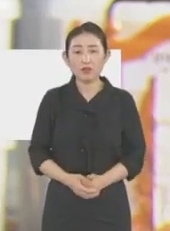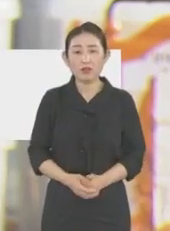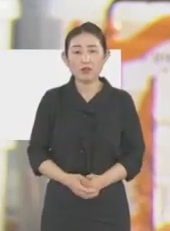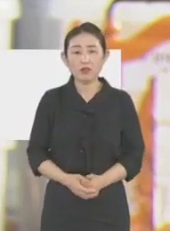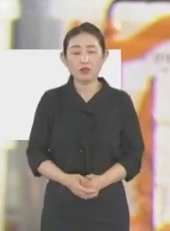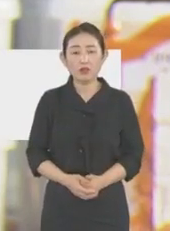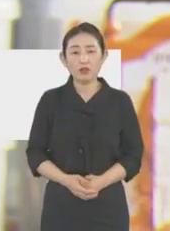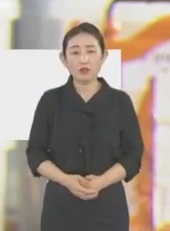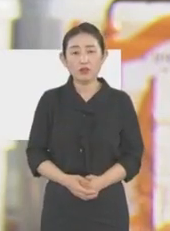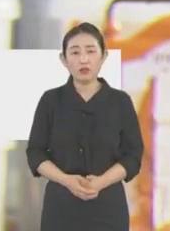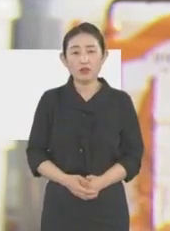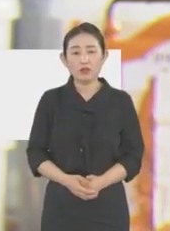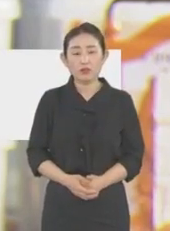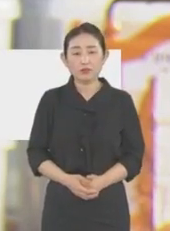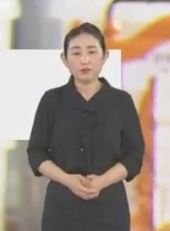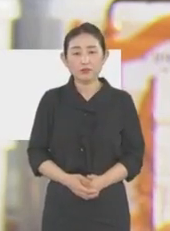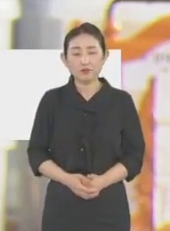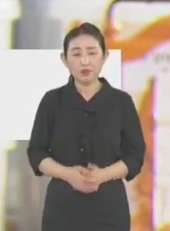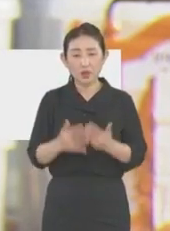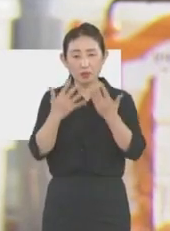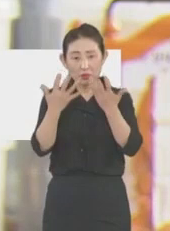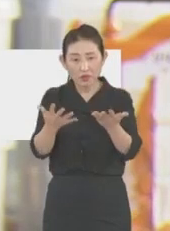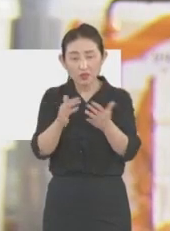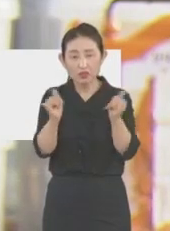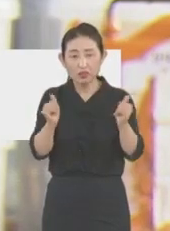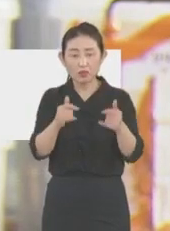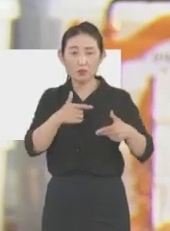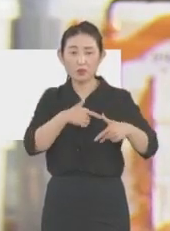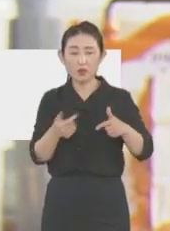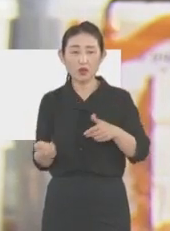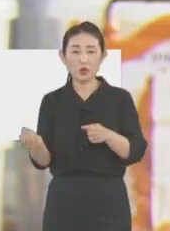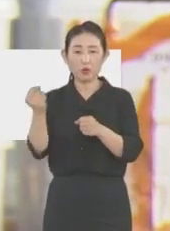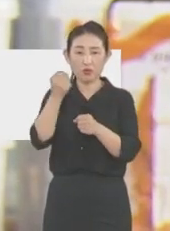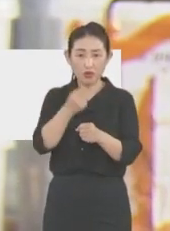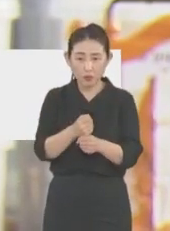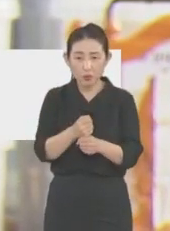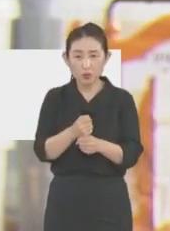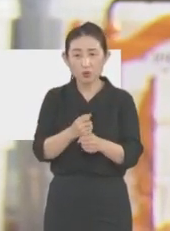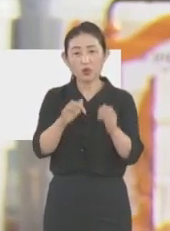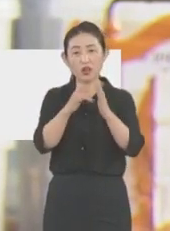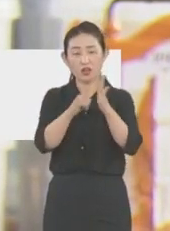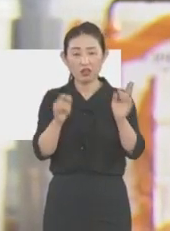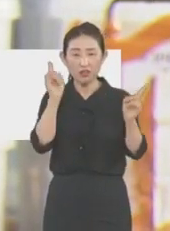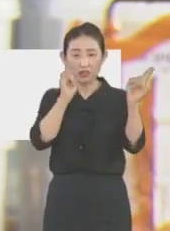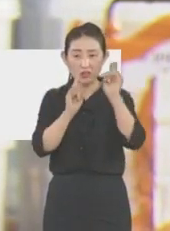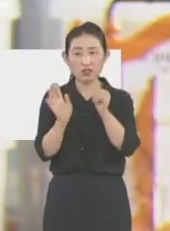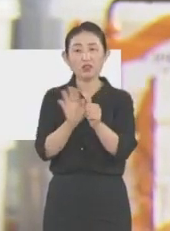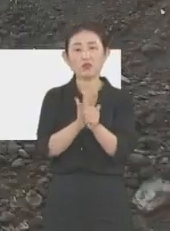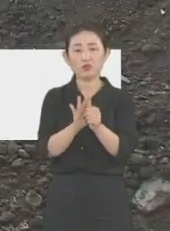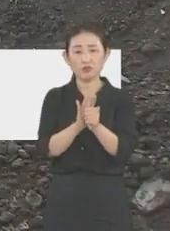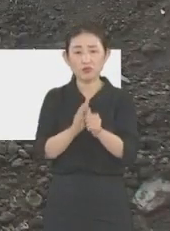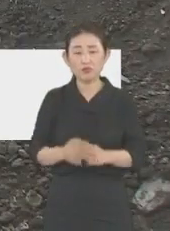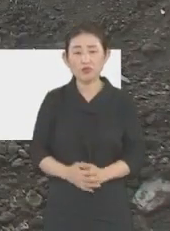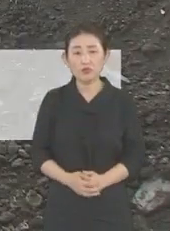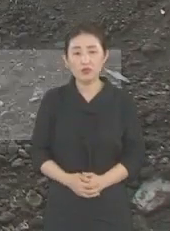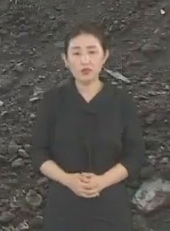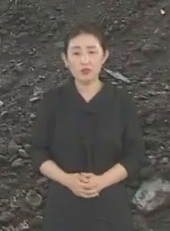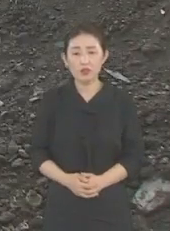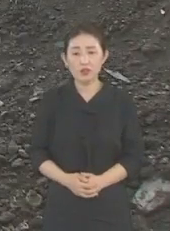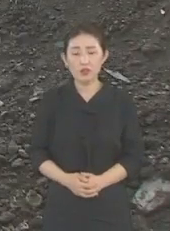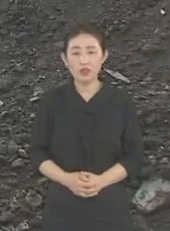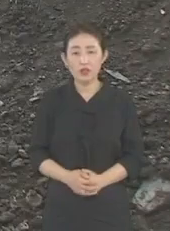이를 계기로 희생자들의 명예를 회복하고 유가족의 상처를 치유하는